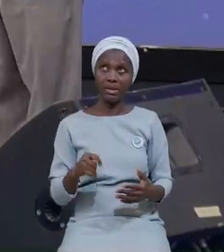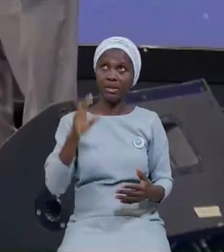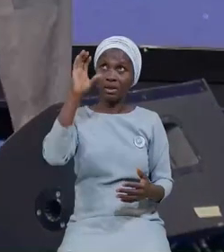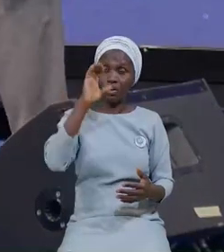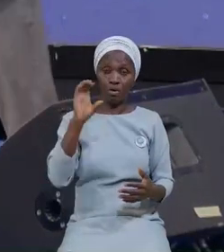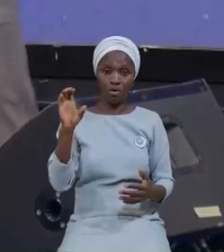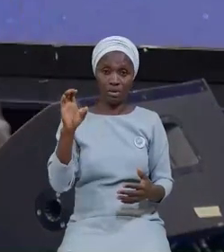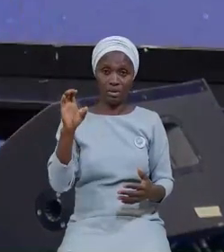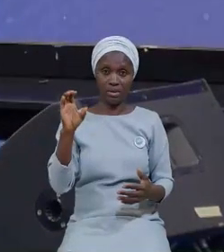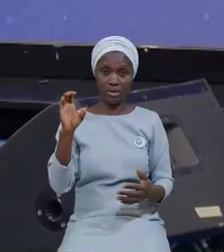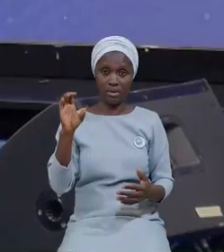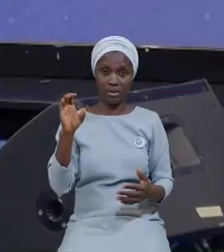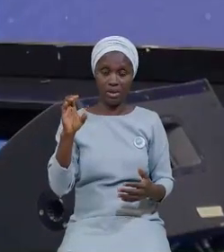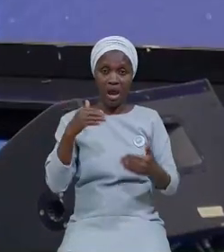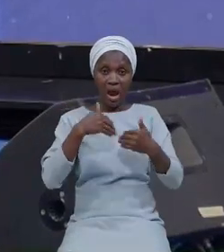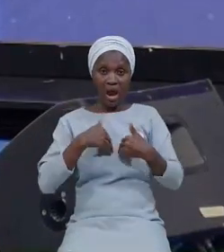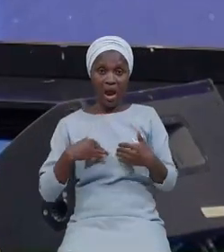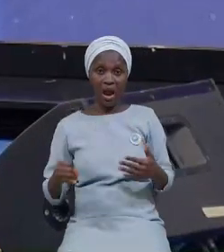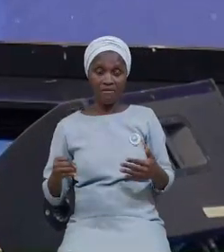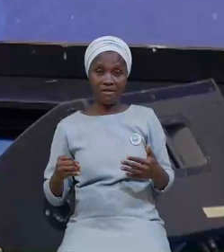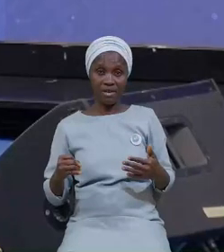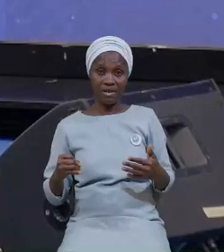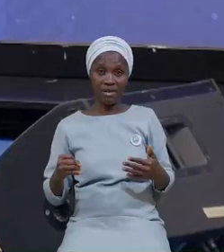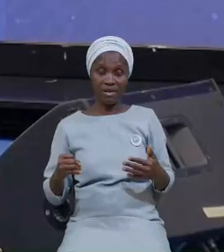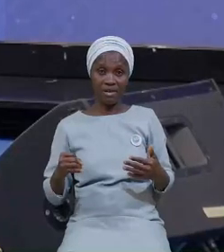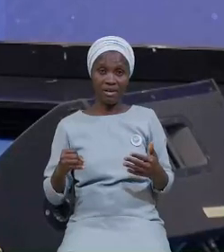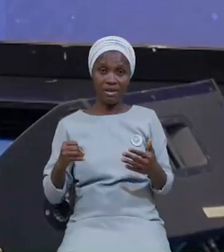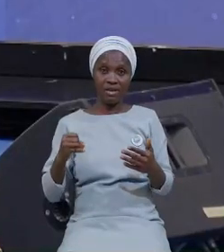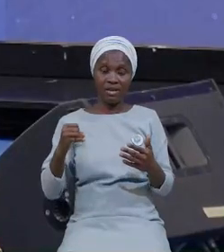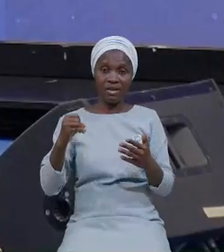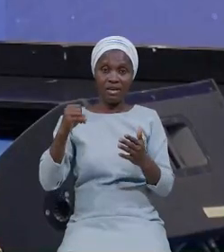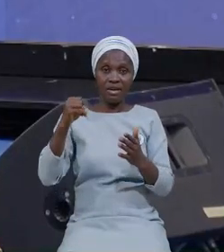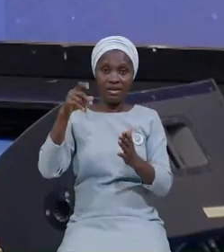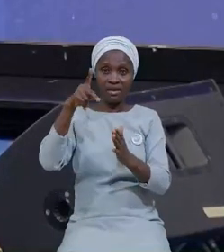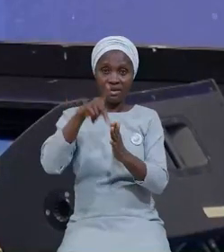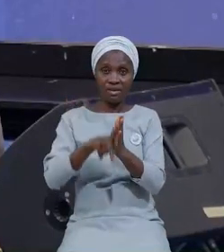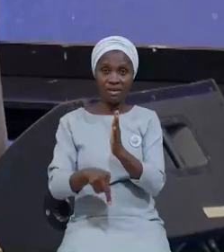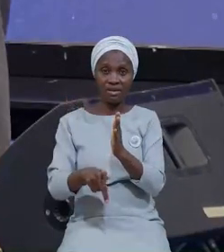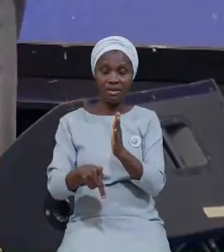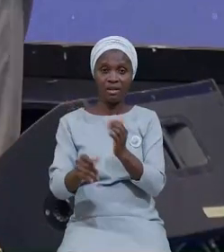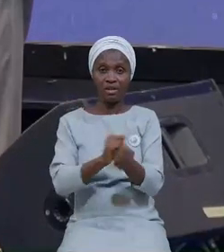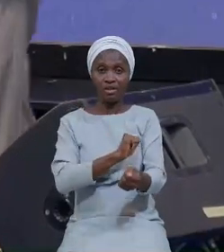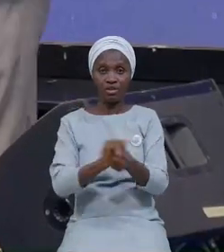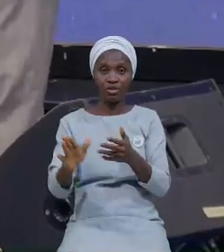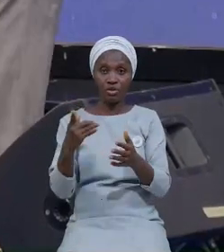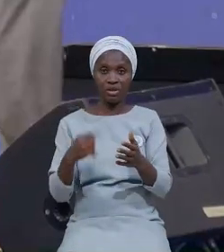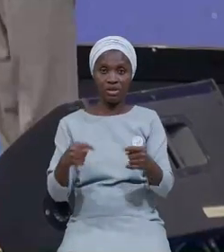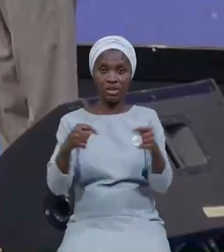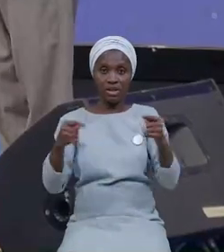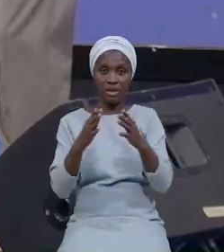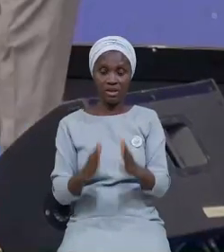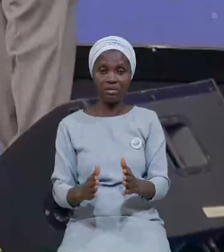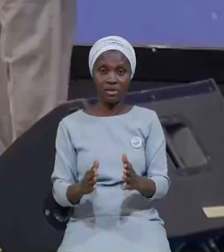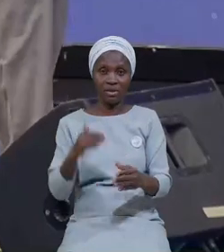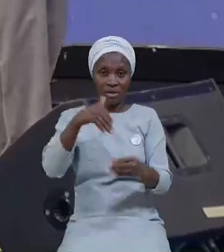la croix en détruis par elle l'inimitié 1 un